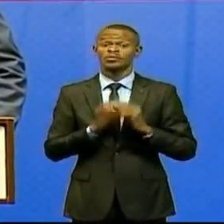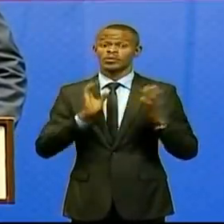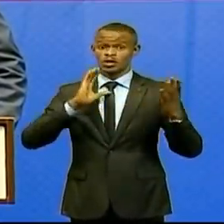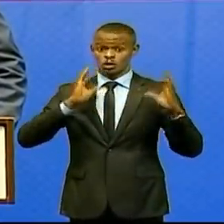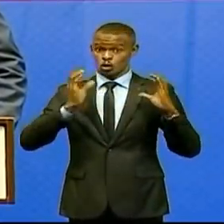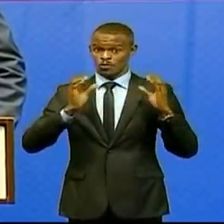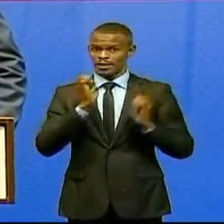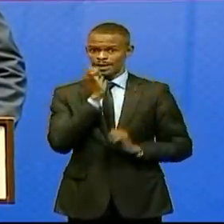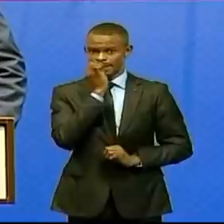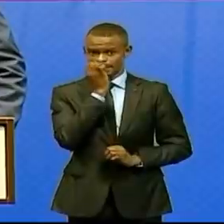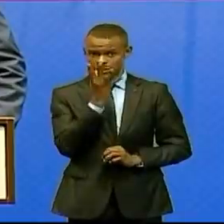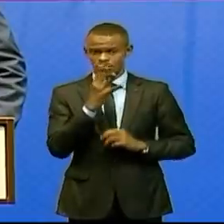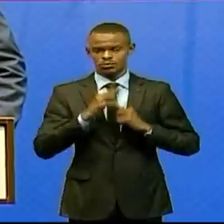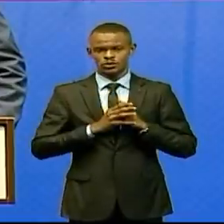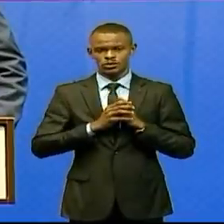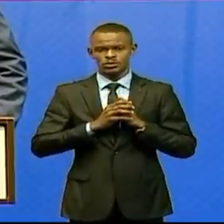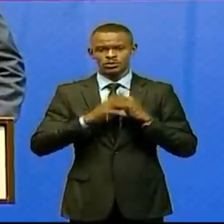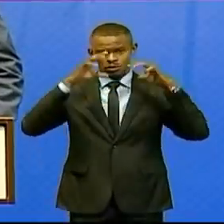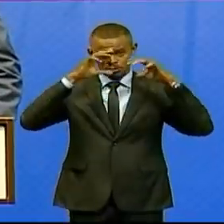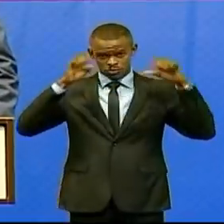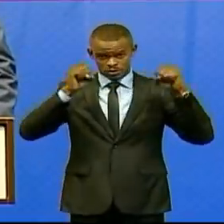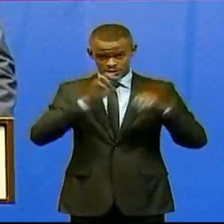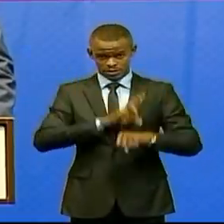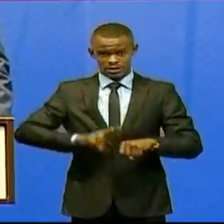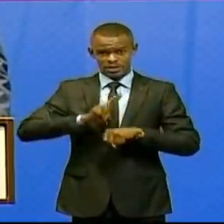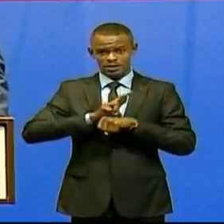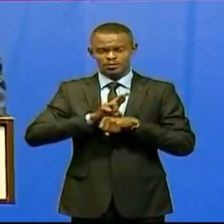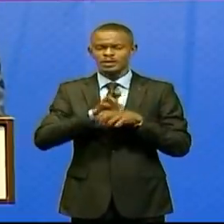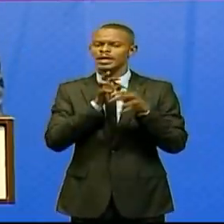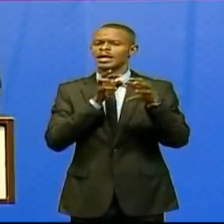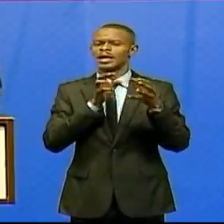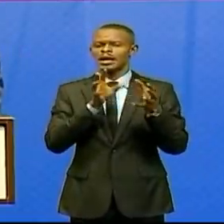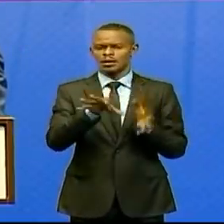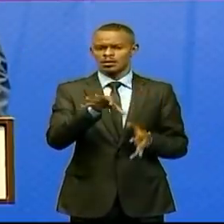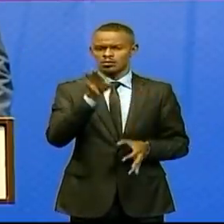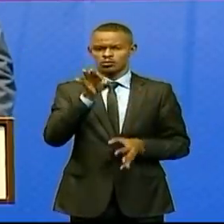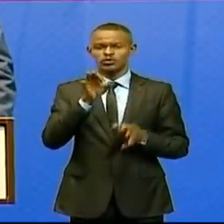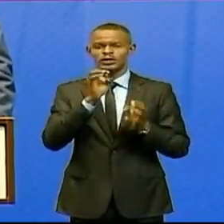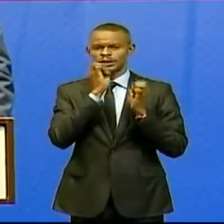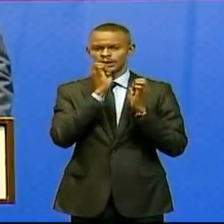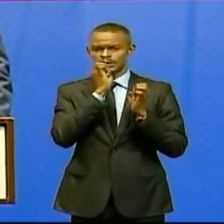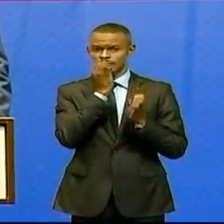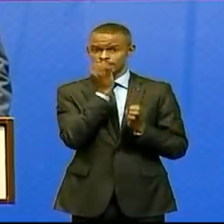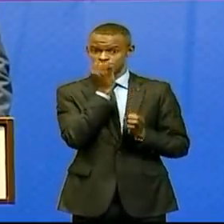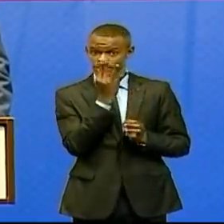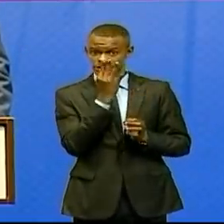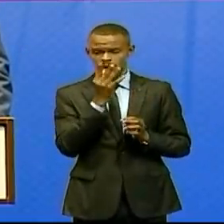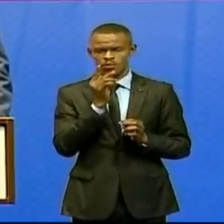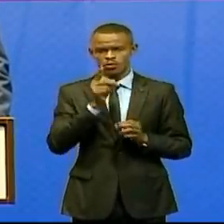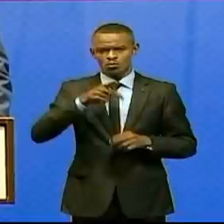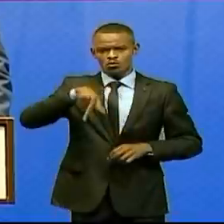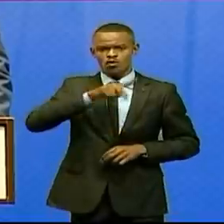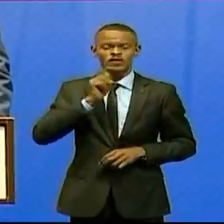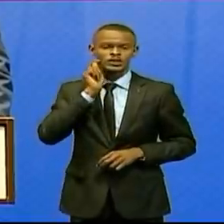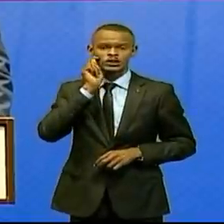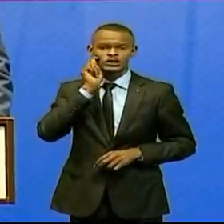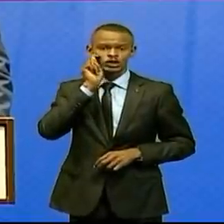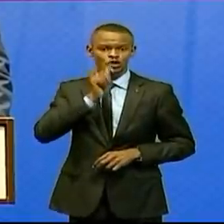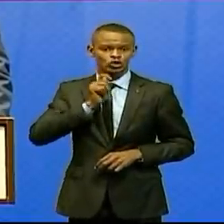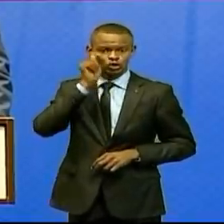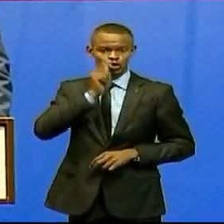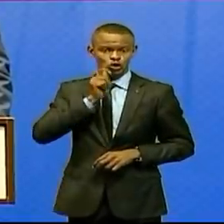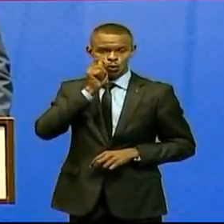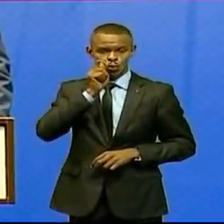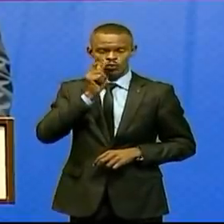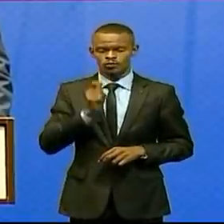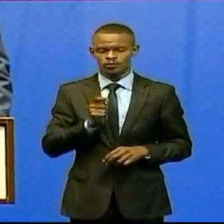évoqué le cas de la province de Tchopo, où le gouvernement central a reçu, depuis